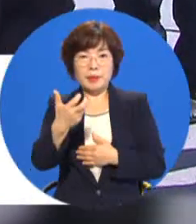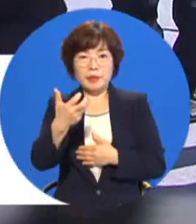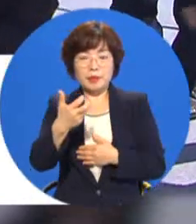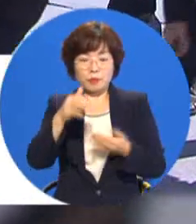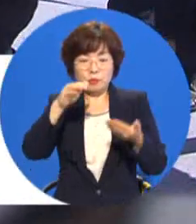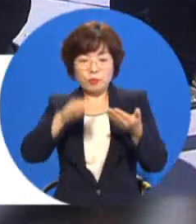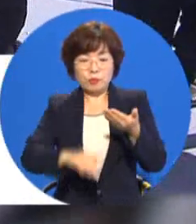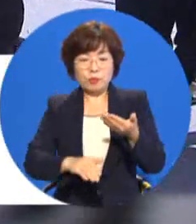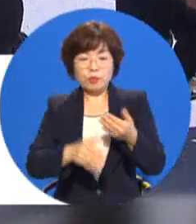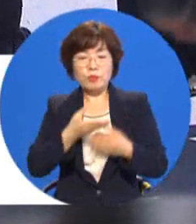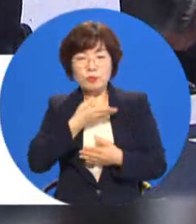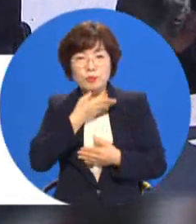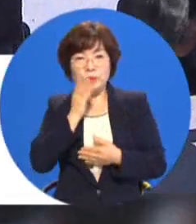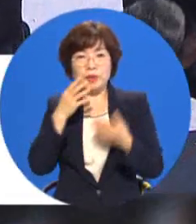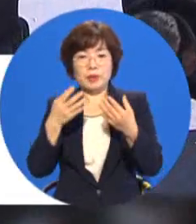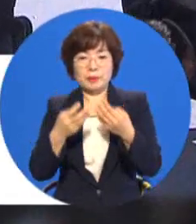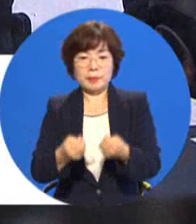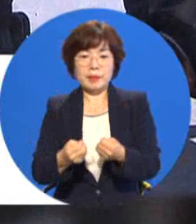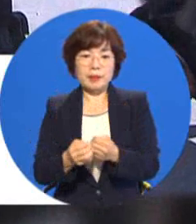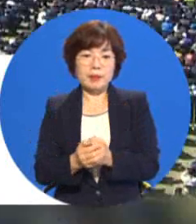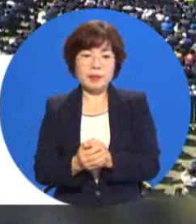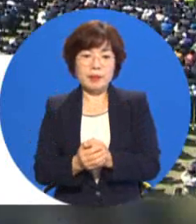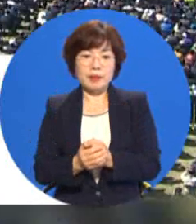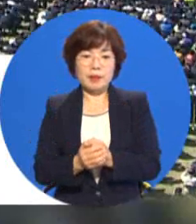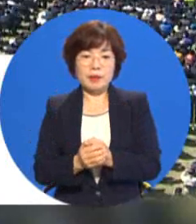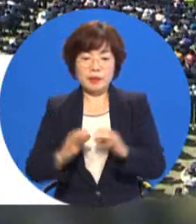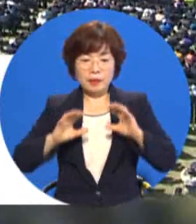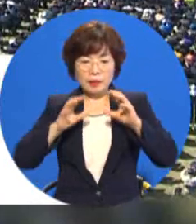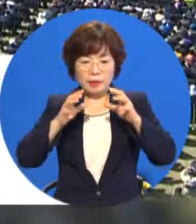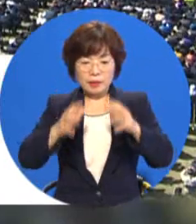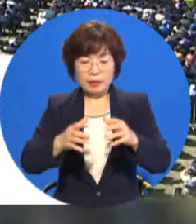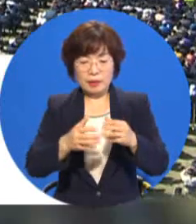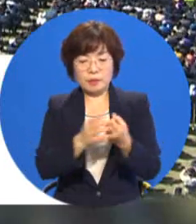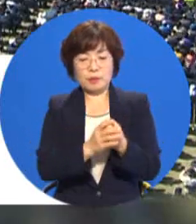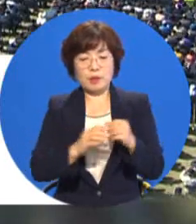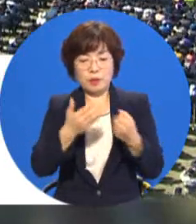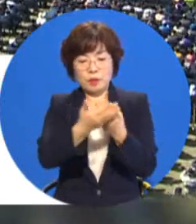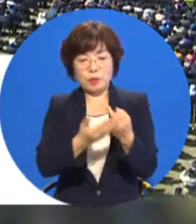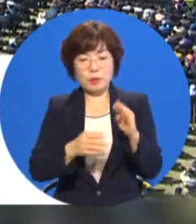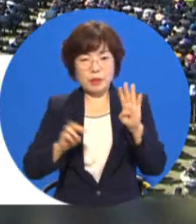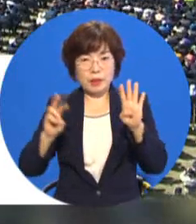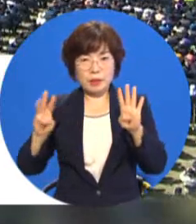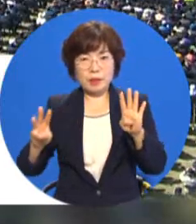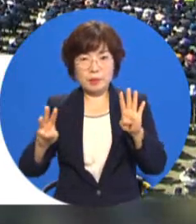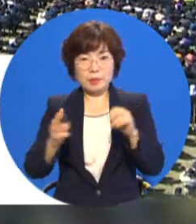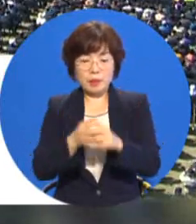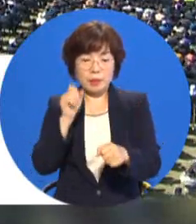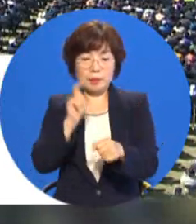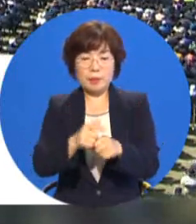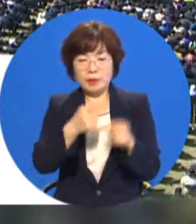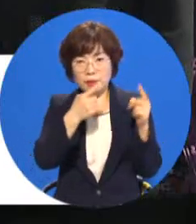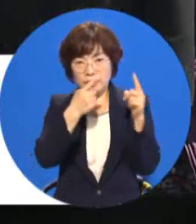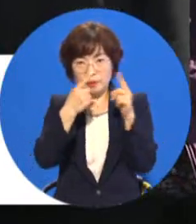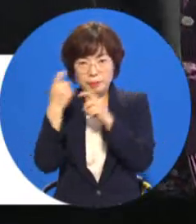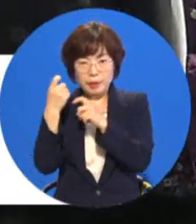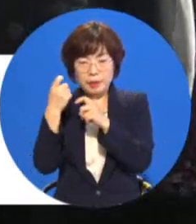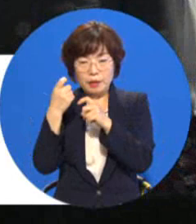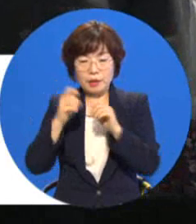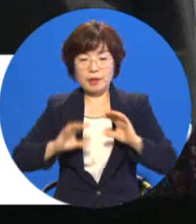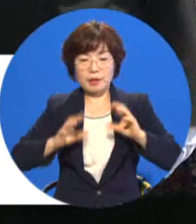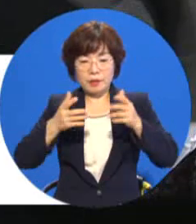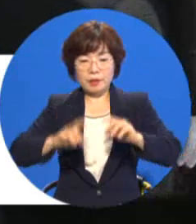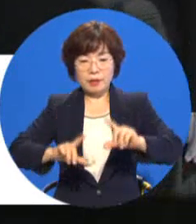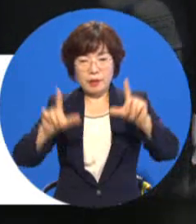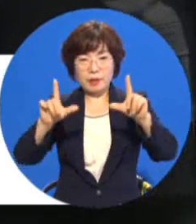80대 후반기 노련에 거기서 접어들고 있습니다. 제주 4.3 사건은 이미 특별법이 제정돼서 국가의